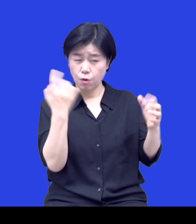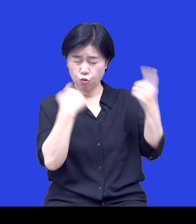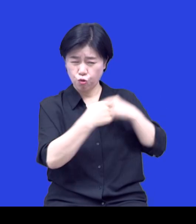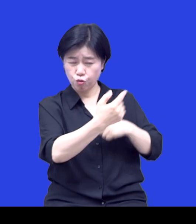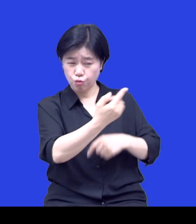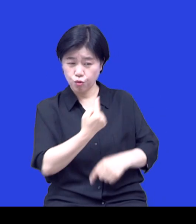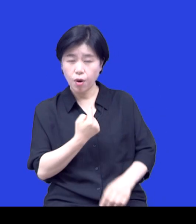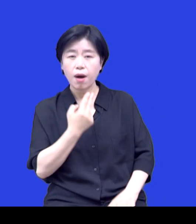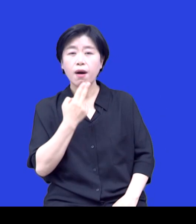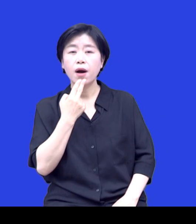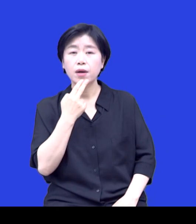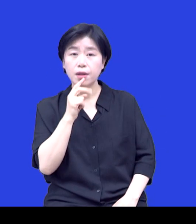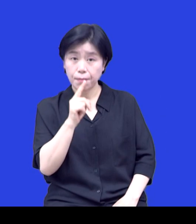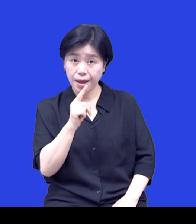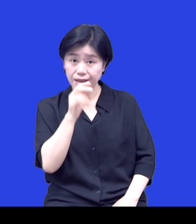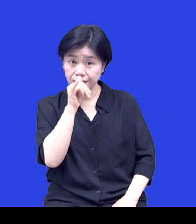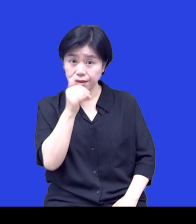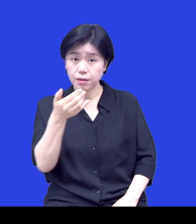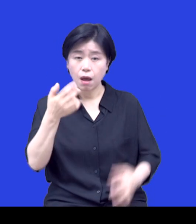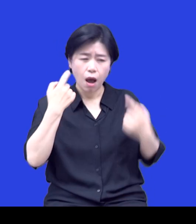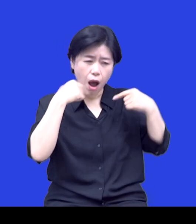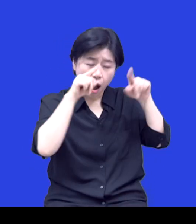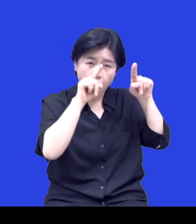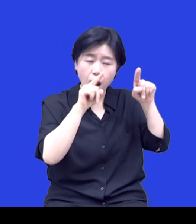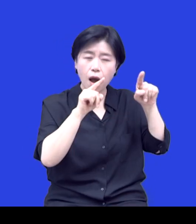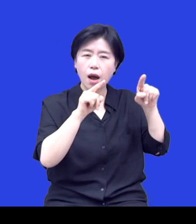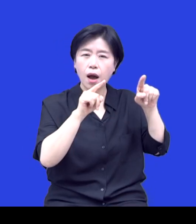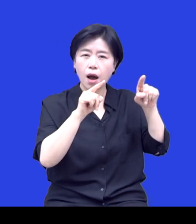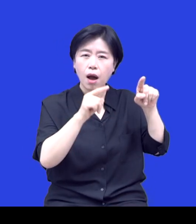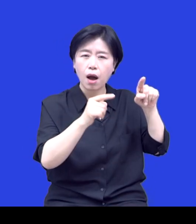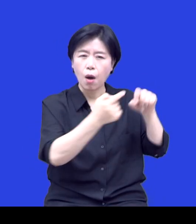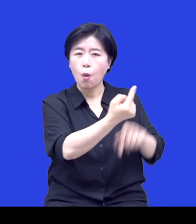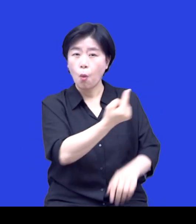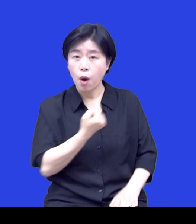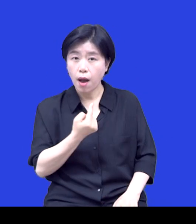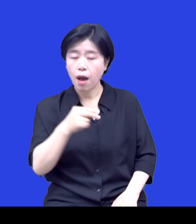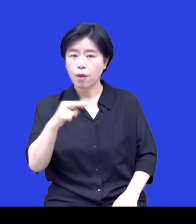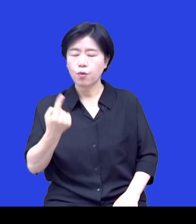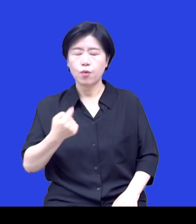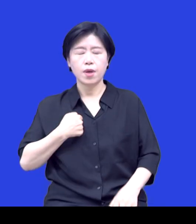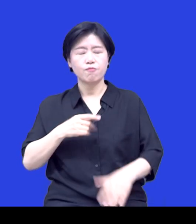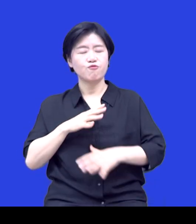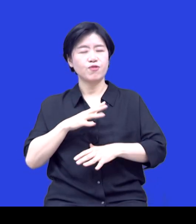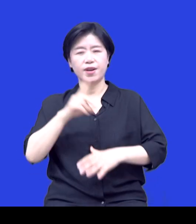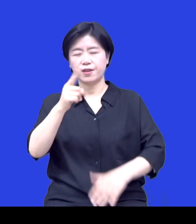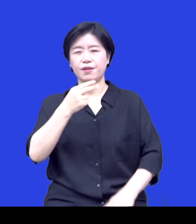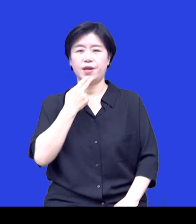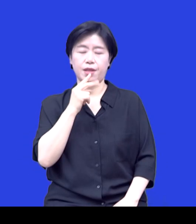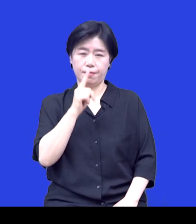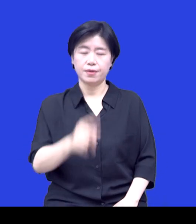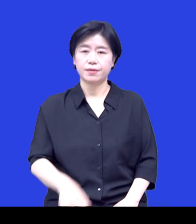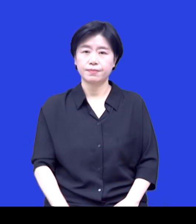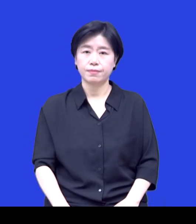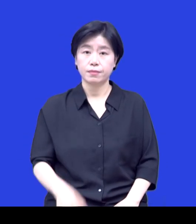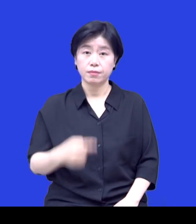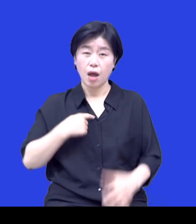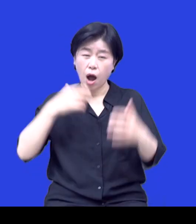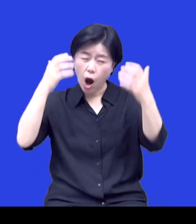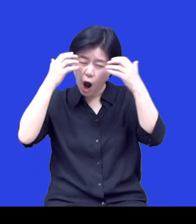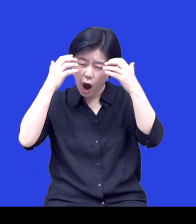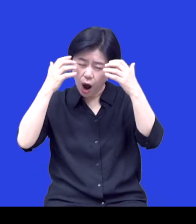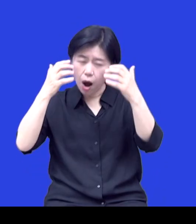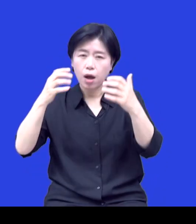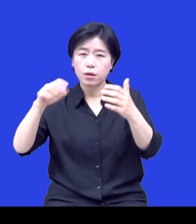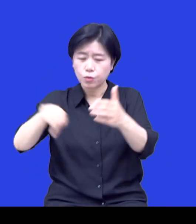공격을 받지 않을 것이라고 되어 있는데 그 말은 마귀예요. 네. 그러니까 내가 사망의 고통도 힘든데 이때 마귀가 공격을 한다는 맞아요, 거죠. 맞아요,